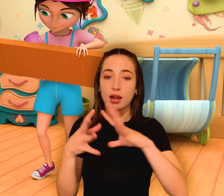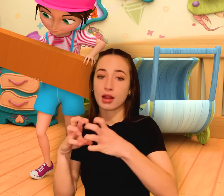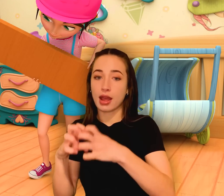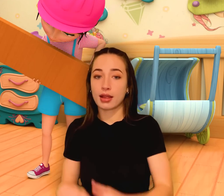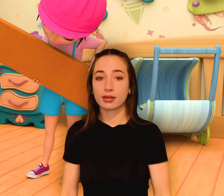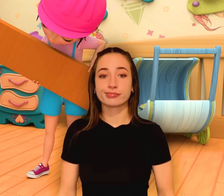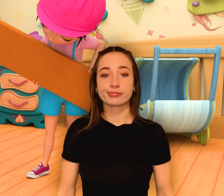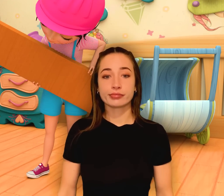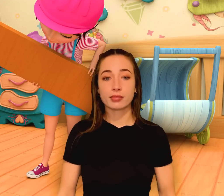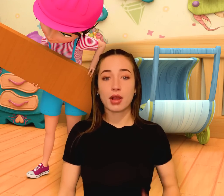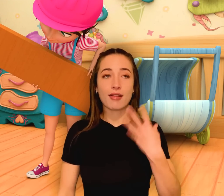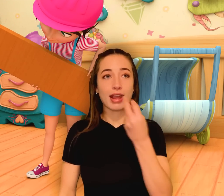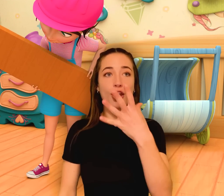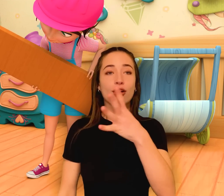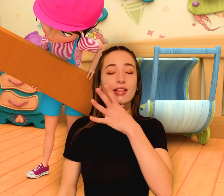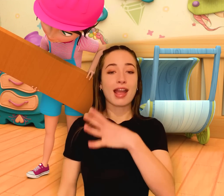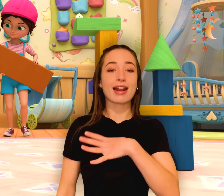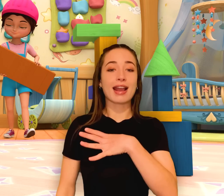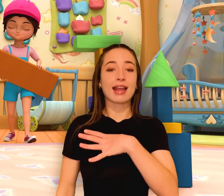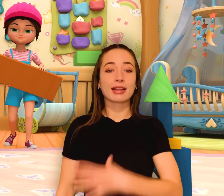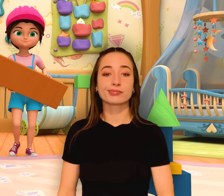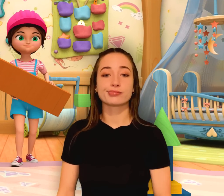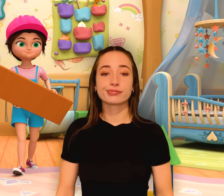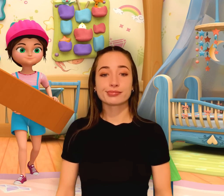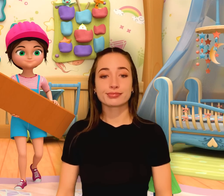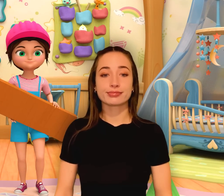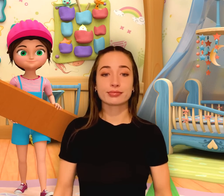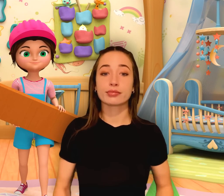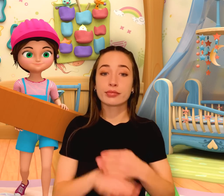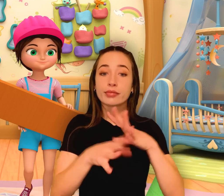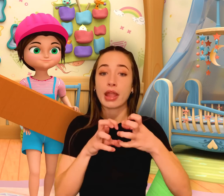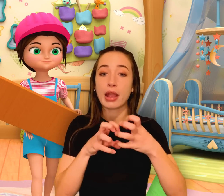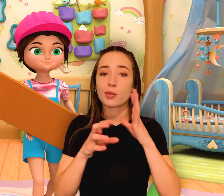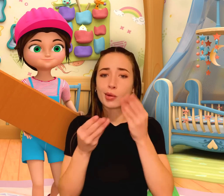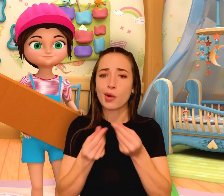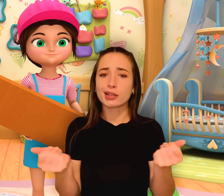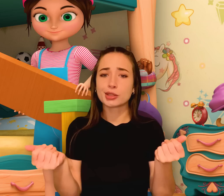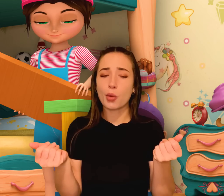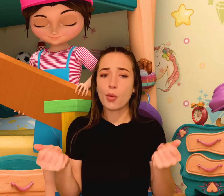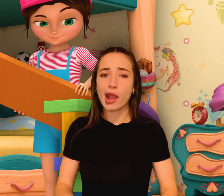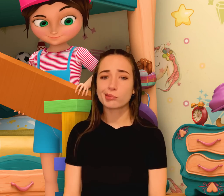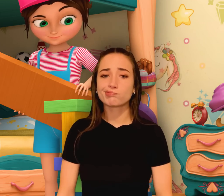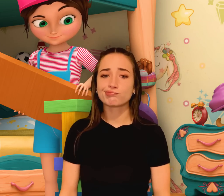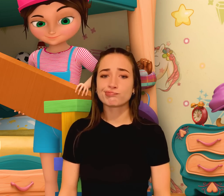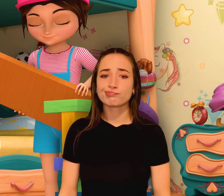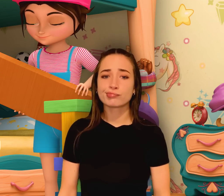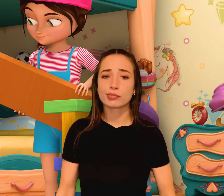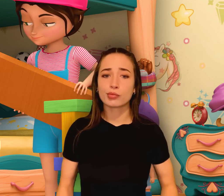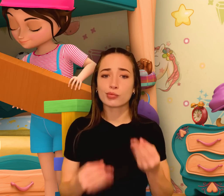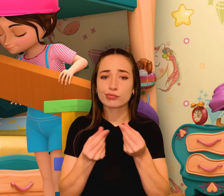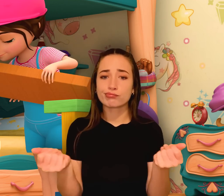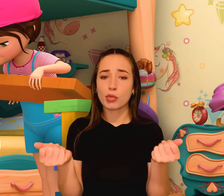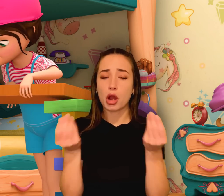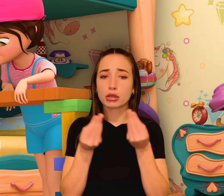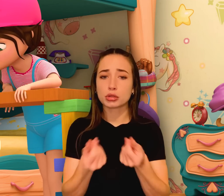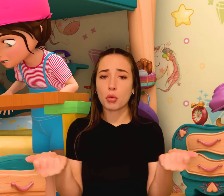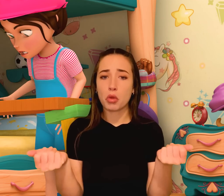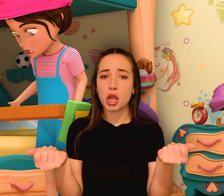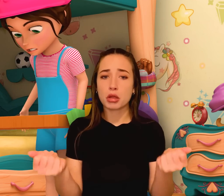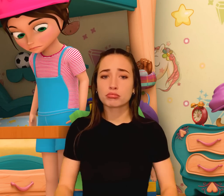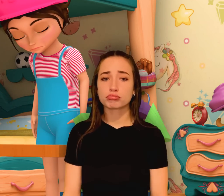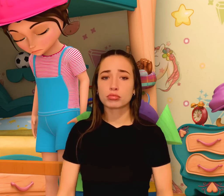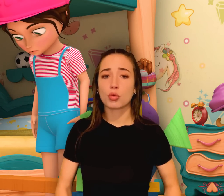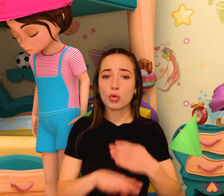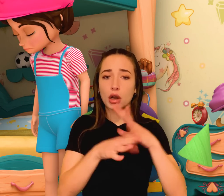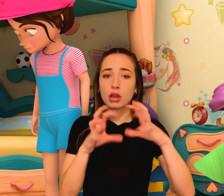かけろ。さあどうしましょう。木材は流される、流される、流される